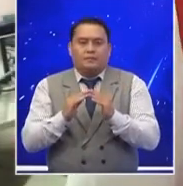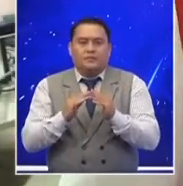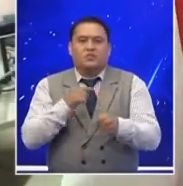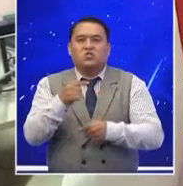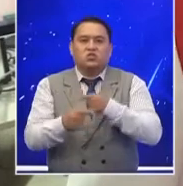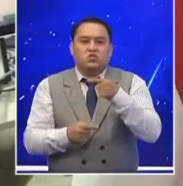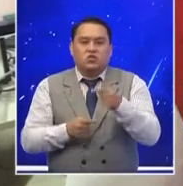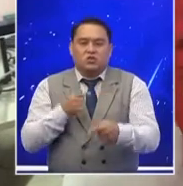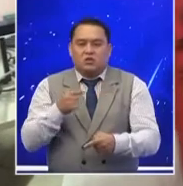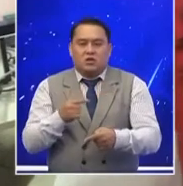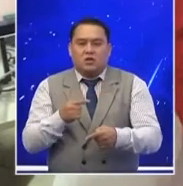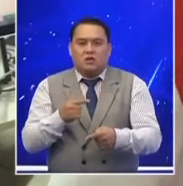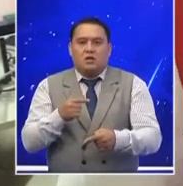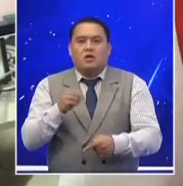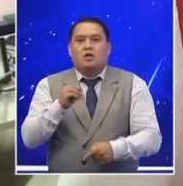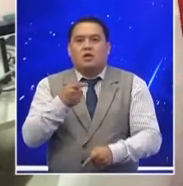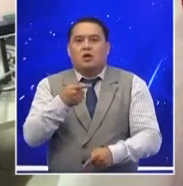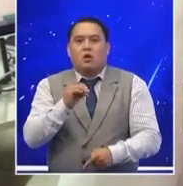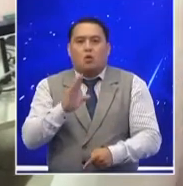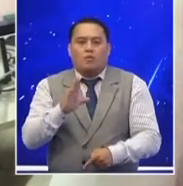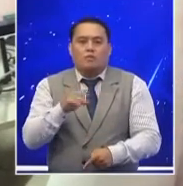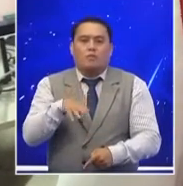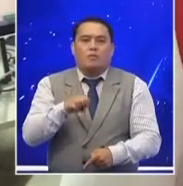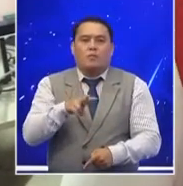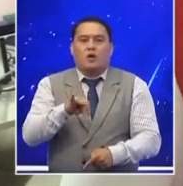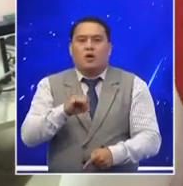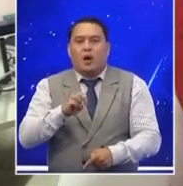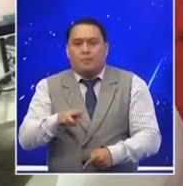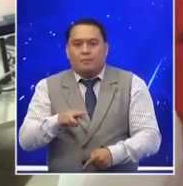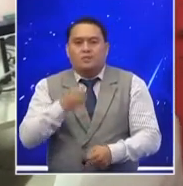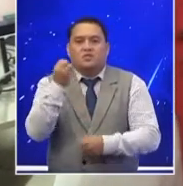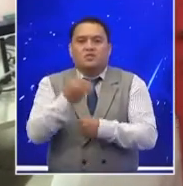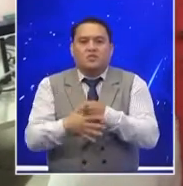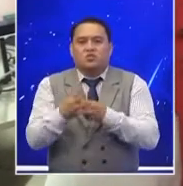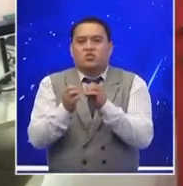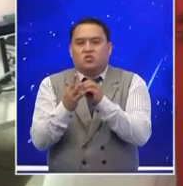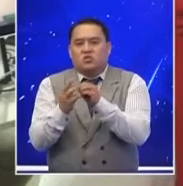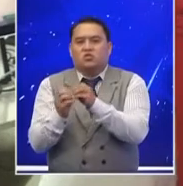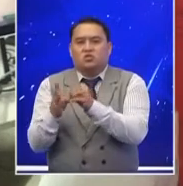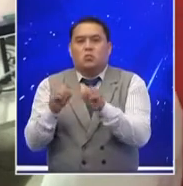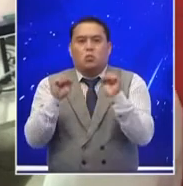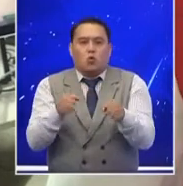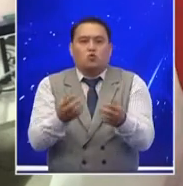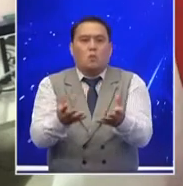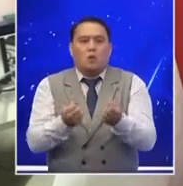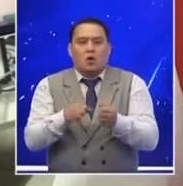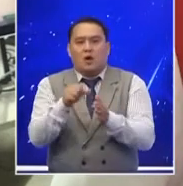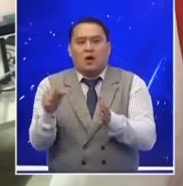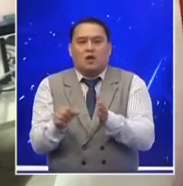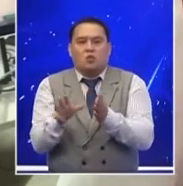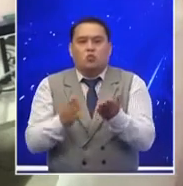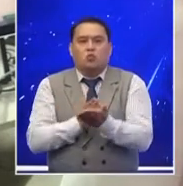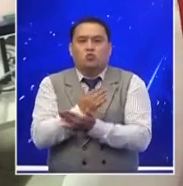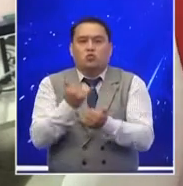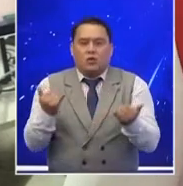через приложение eGovMobile, через Telegram-бот и через колл-центр 1414 можно получить эти электронные